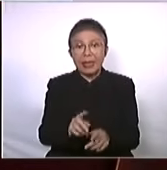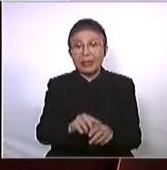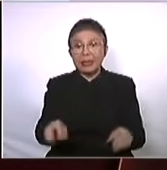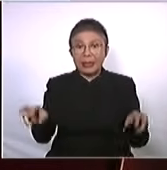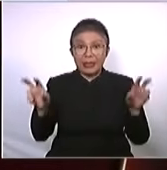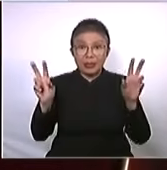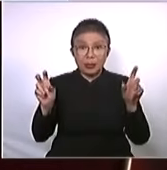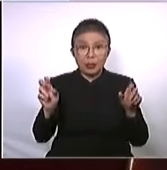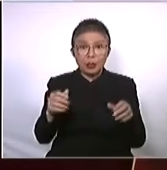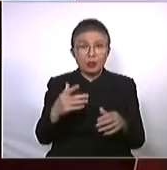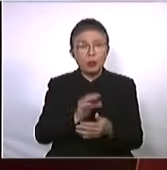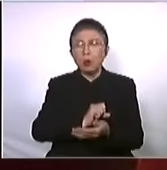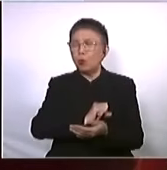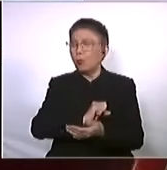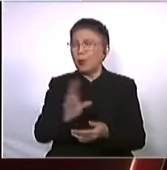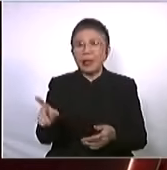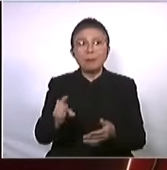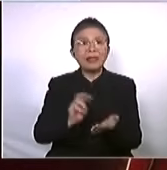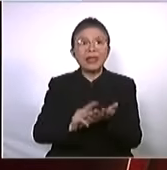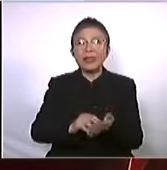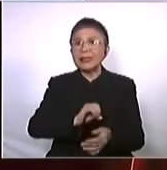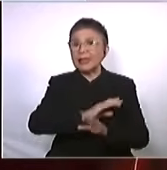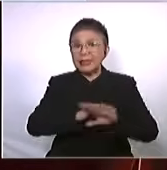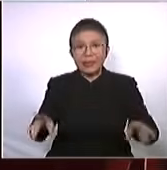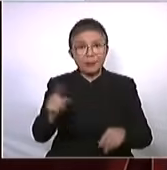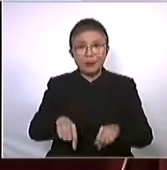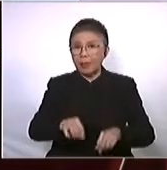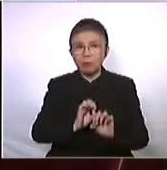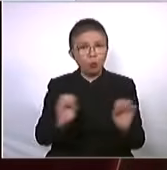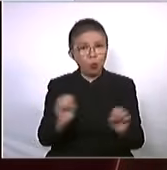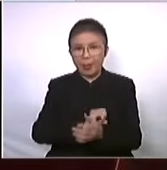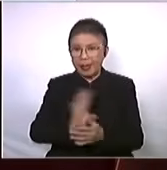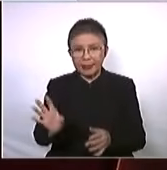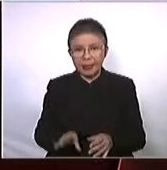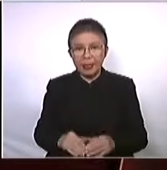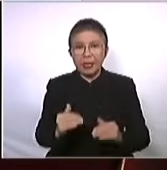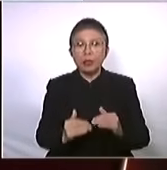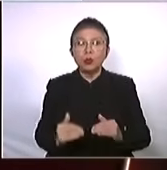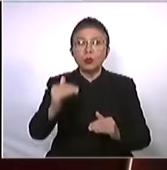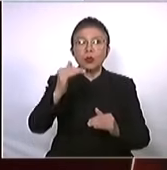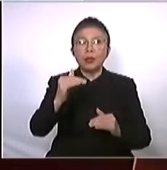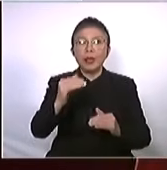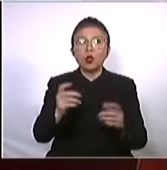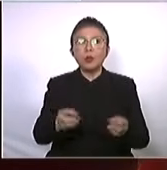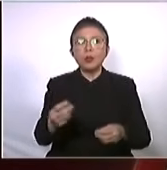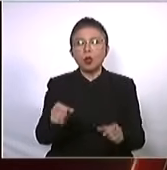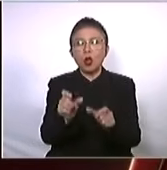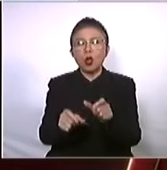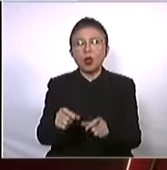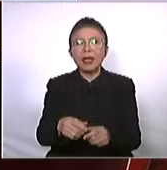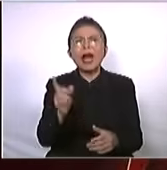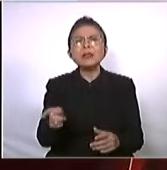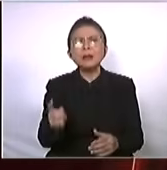topik yang belum pernah selesai sampai hari ini pertumbuhan ekonomi yang tinggi hanya dinikmat Oleh segelintir orang karena akses